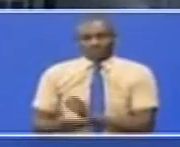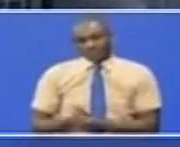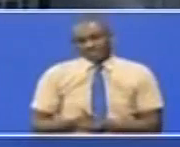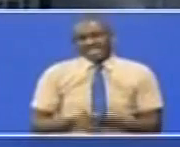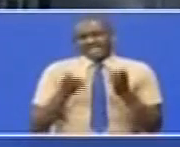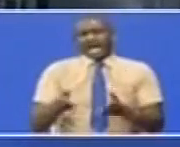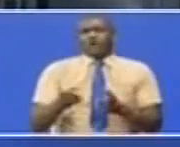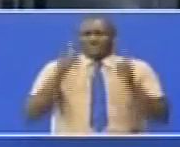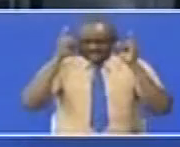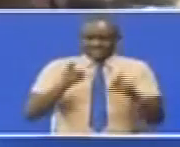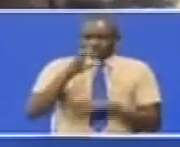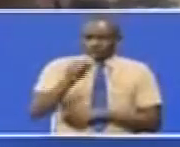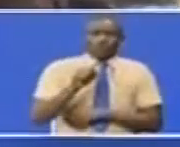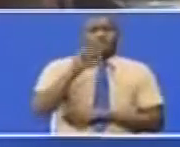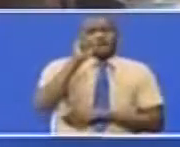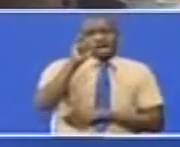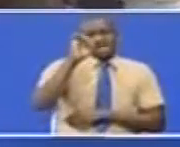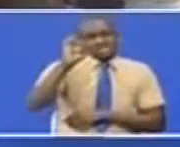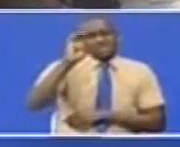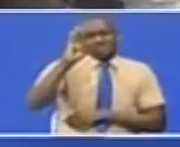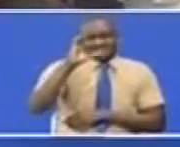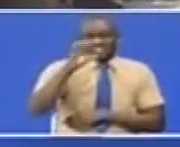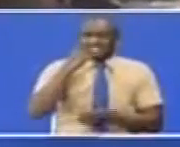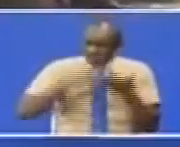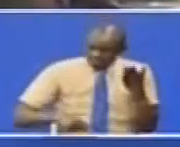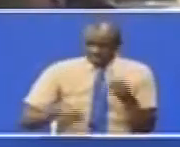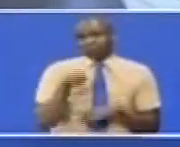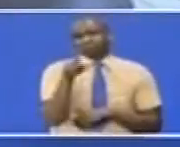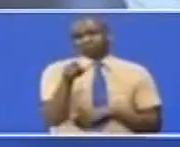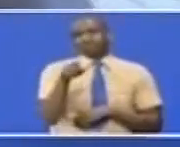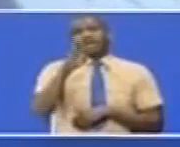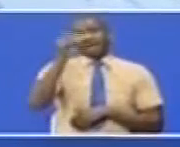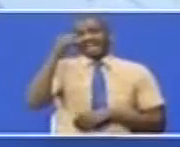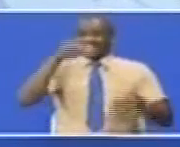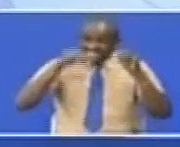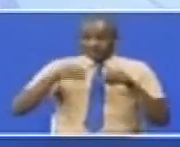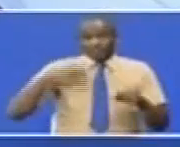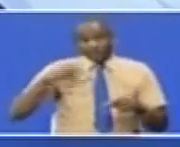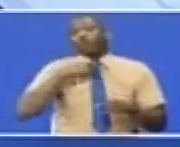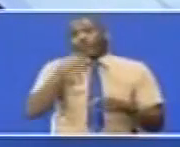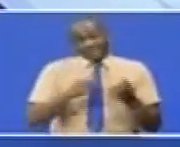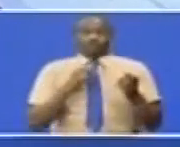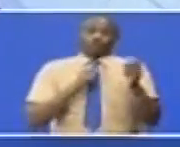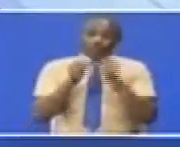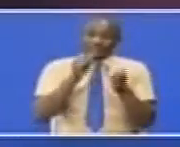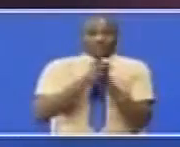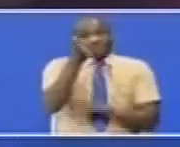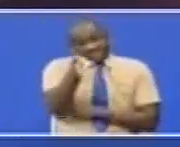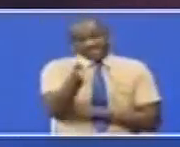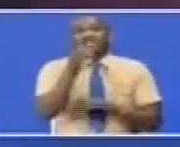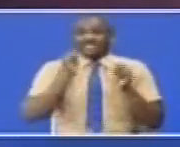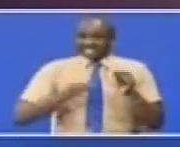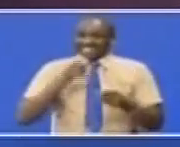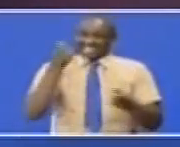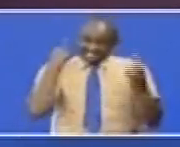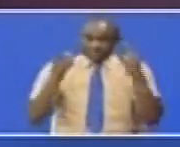Uamuzi wa Tume ya Uchaguzi nchini kutoa tarehe ya uchaguzi una maana kuwa wanaotaka kujaza nafasi hizo huko Kericho na Malindi